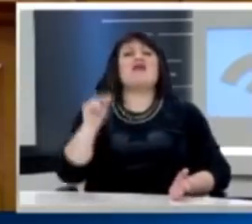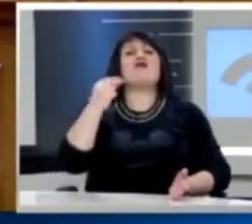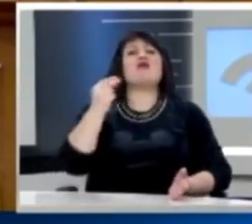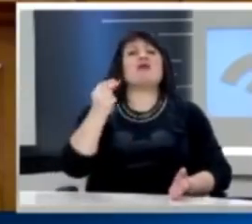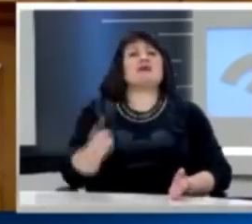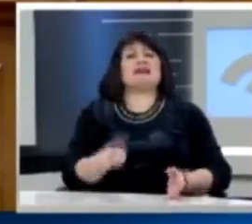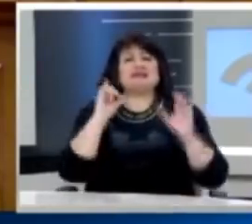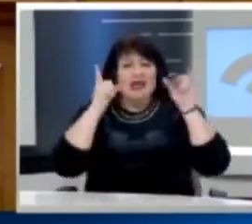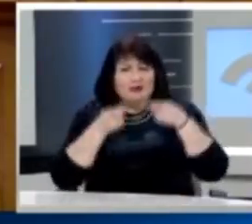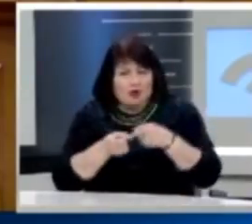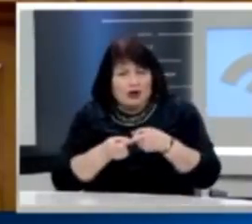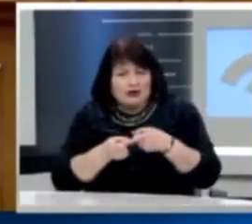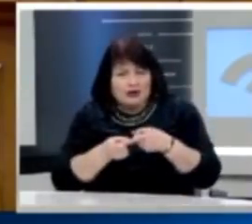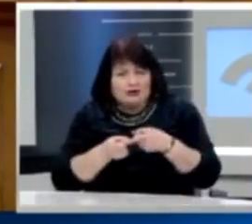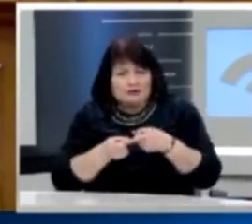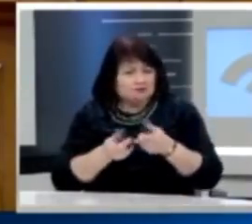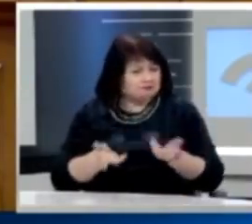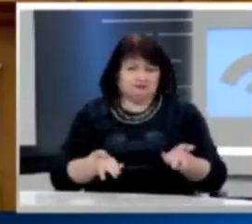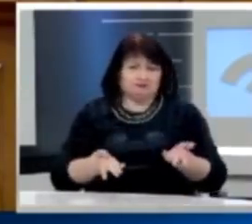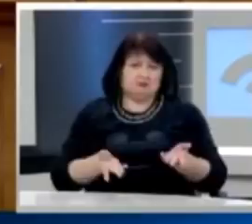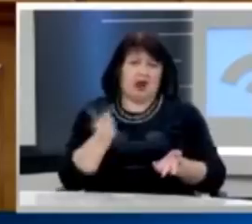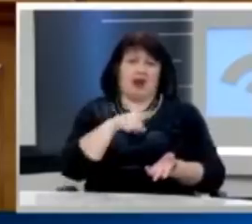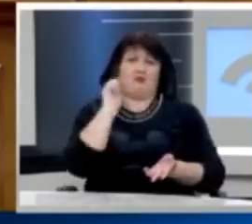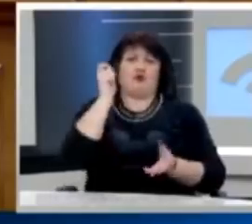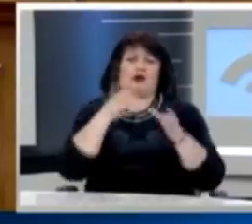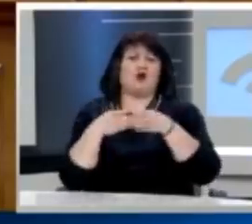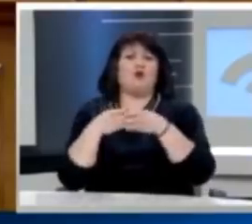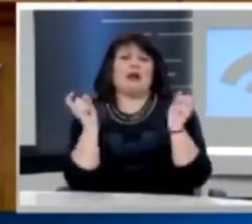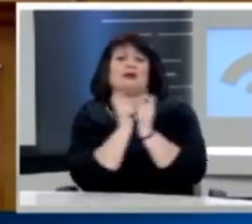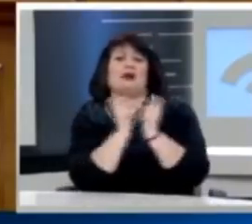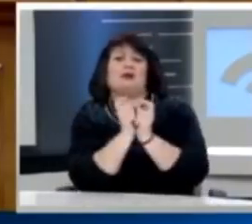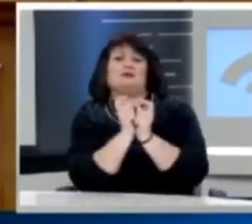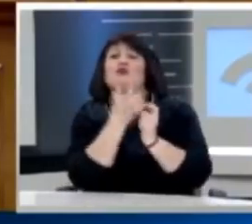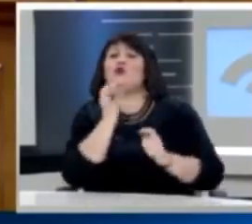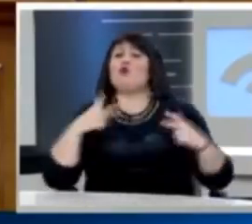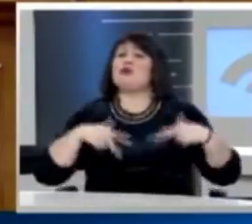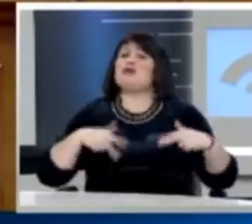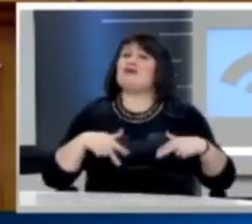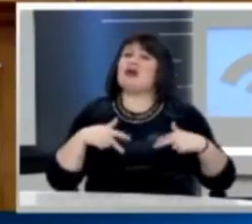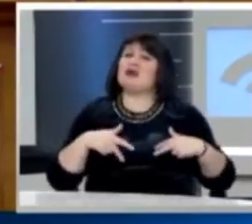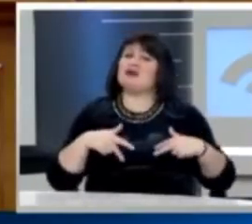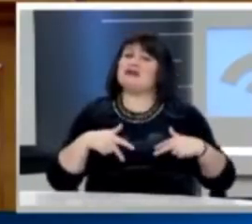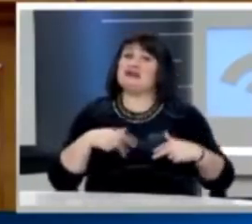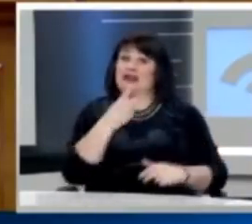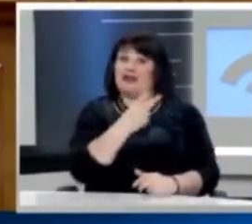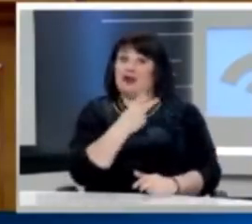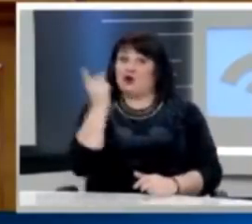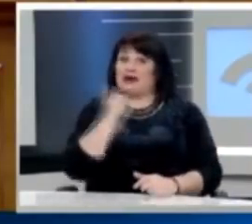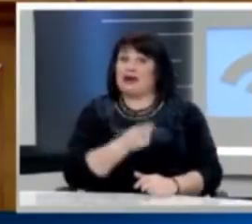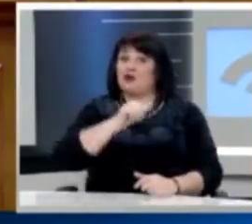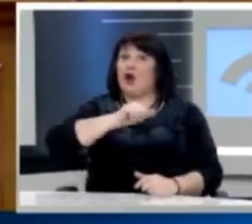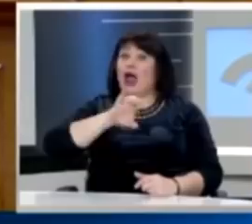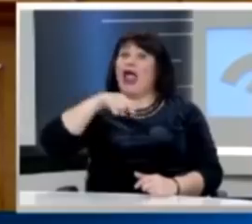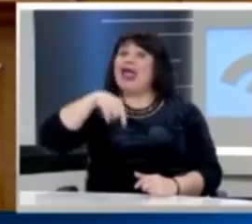βουλευτές της Νέας Δημοκρατίας, αλλά και άλλων κομμάτων, γιατί η κυβέρνηση δίνει το 2% του